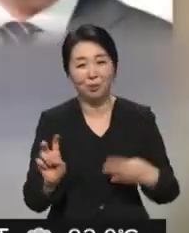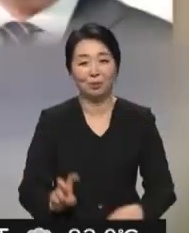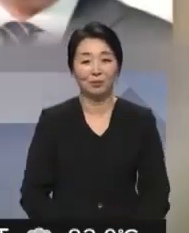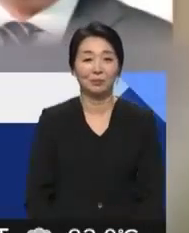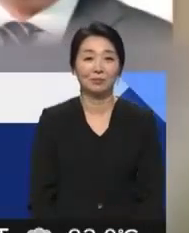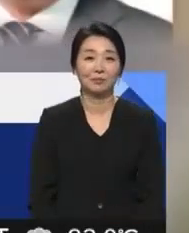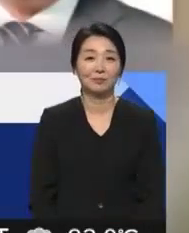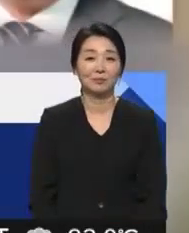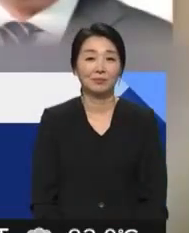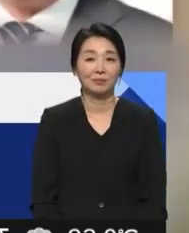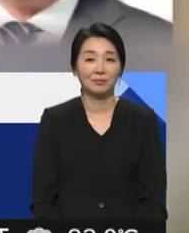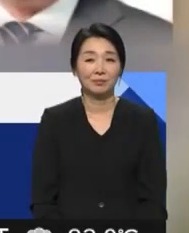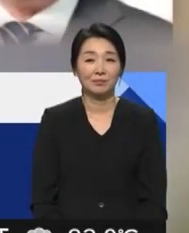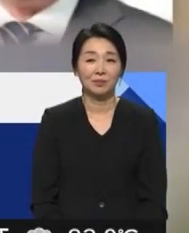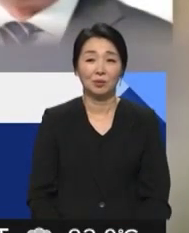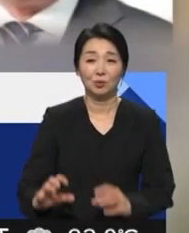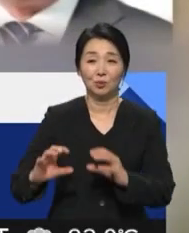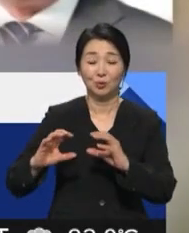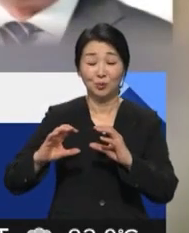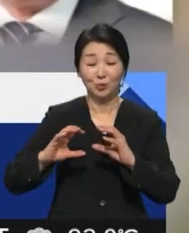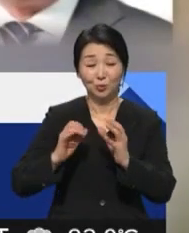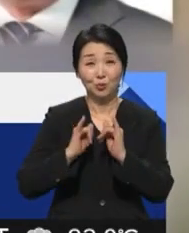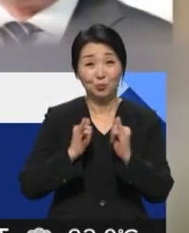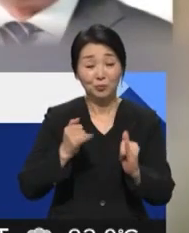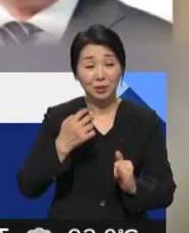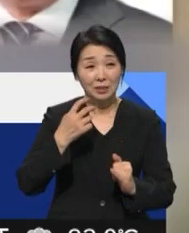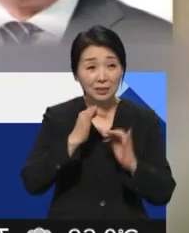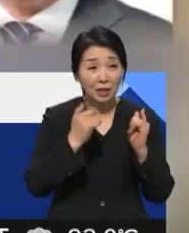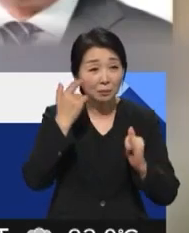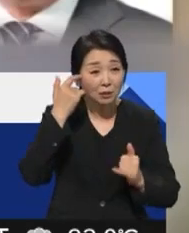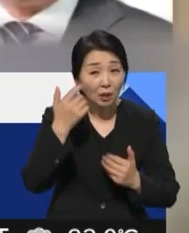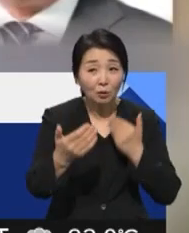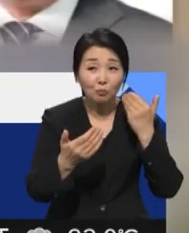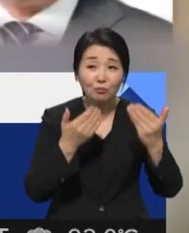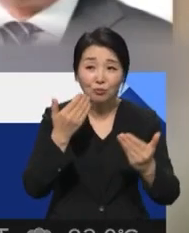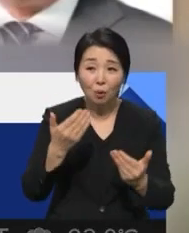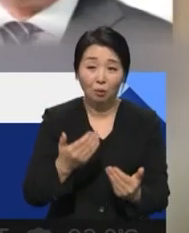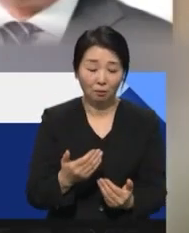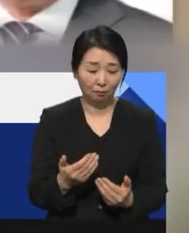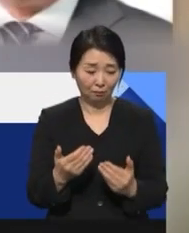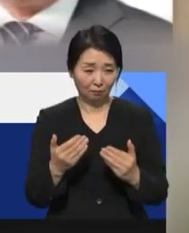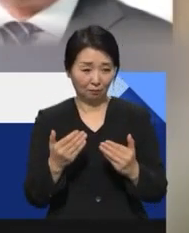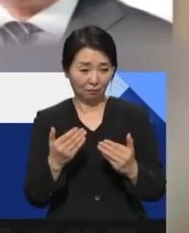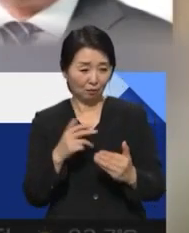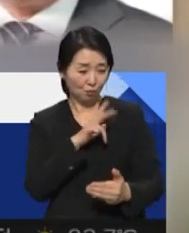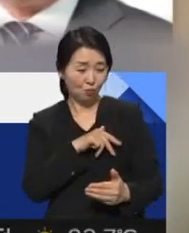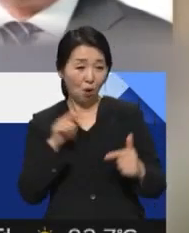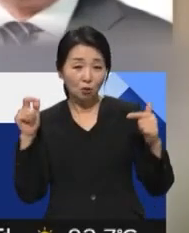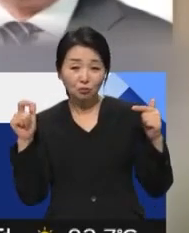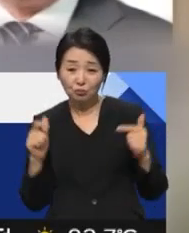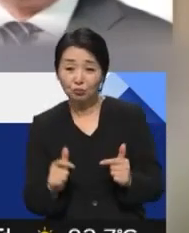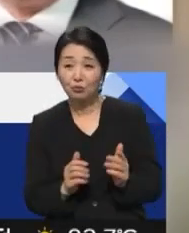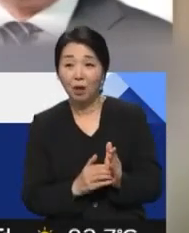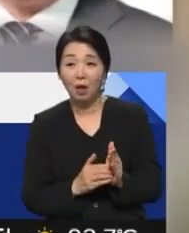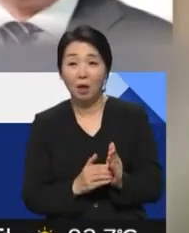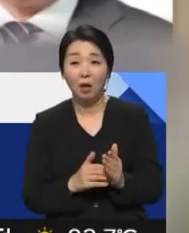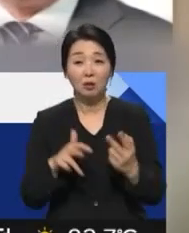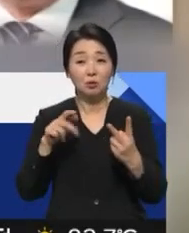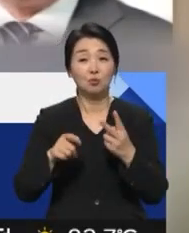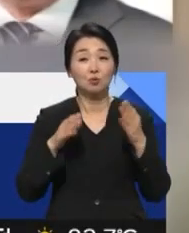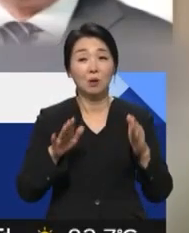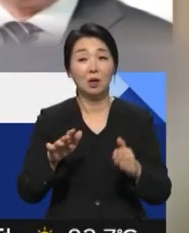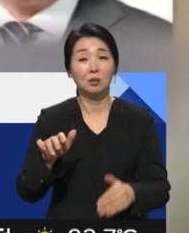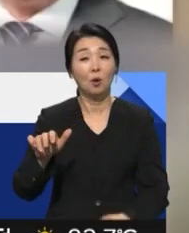약간 국민 여론에 기대서 뭐 의원 정수를 삭감하겠다, 축소하겠다. 불과 2주 만에